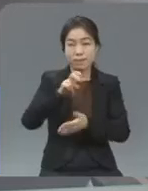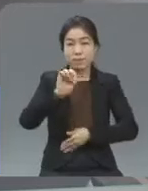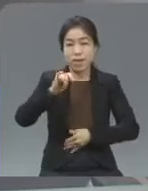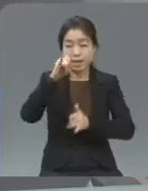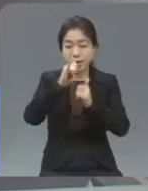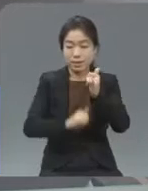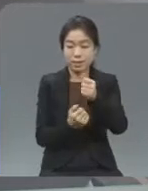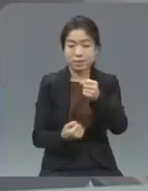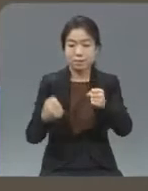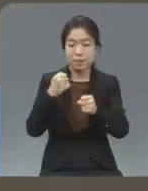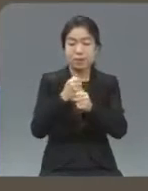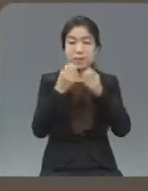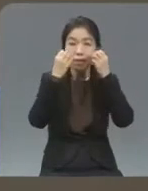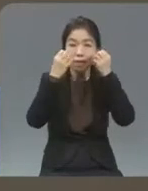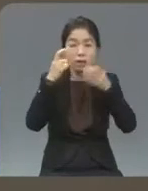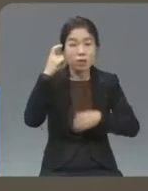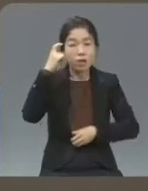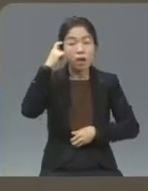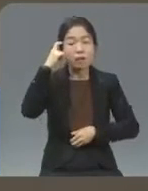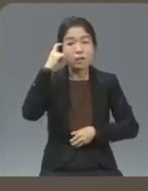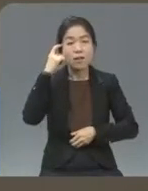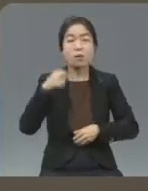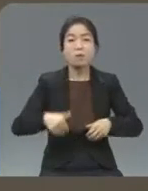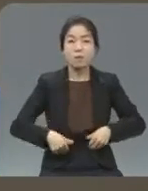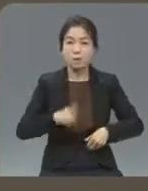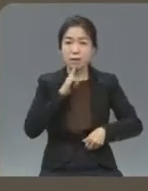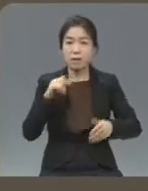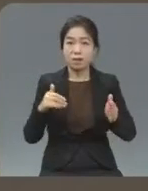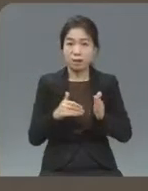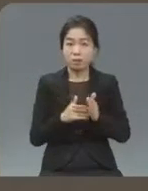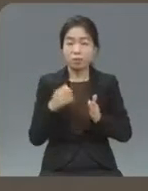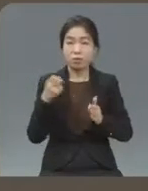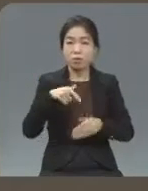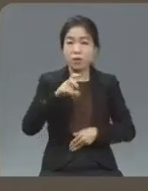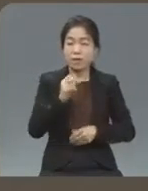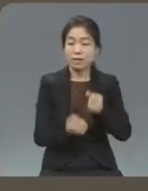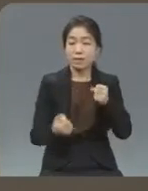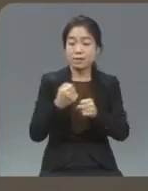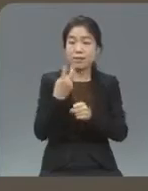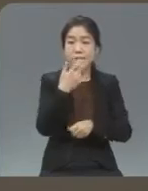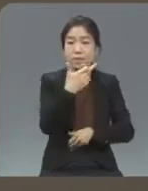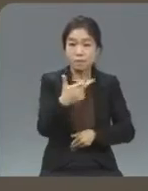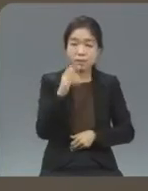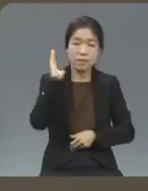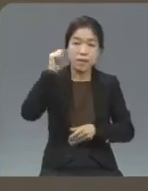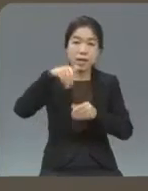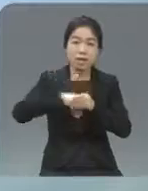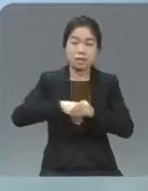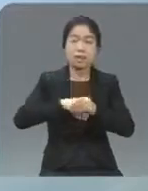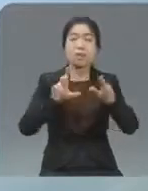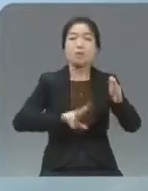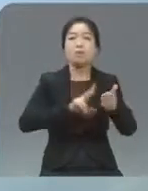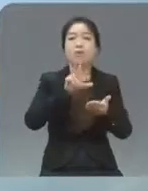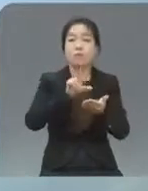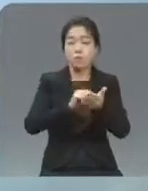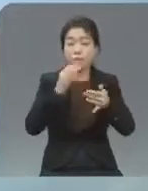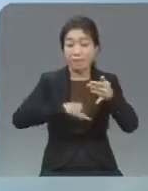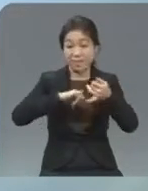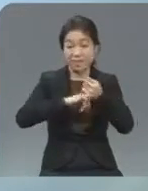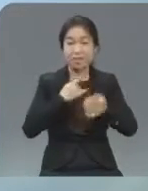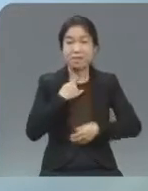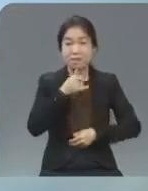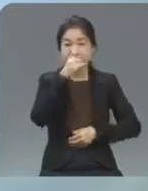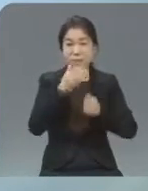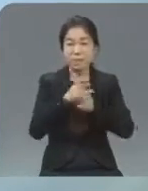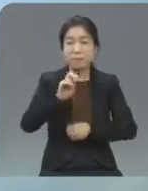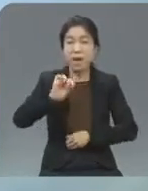통해 새로운 역사관이 정립돼야 한다고 강조하고 가야사 복원이 2017년도 대선 국정과제로 채택된 만큼 마한사